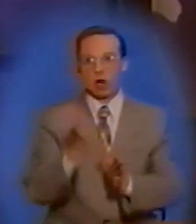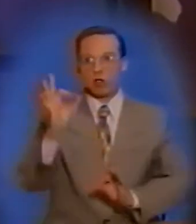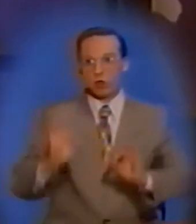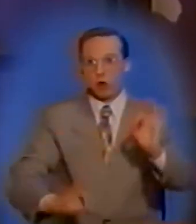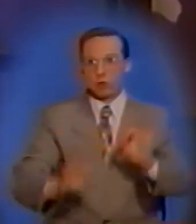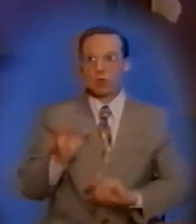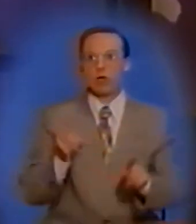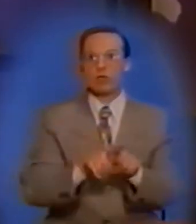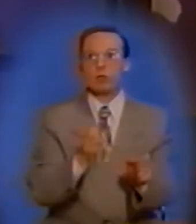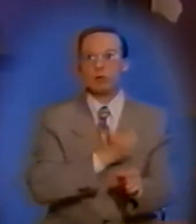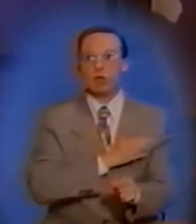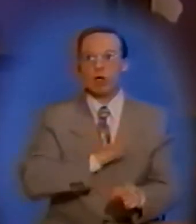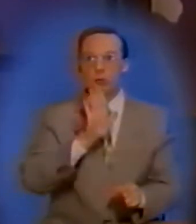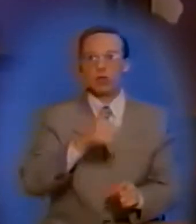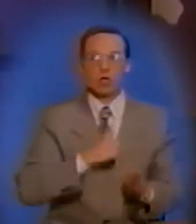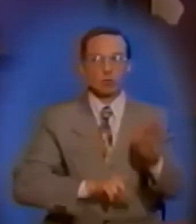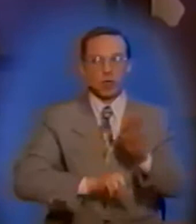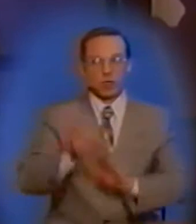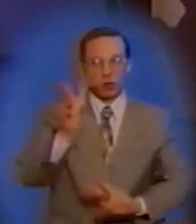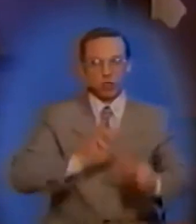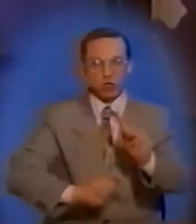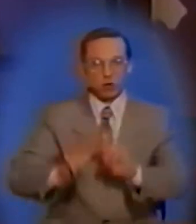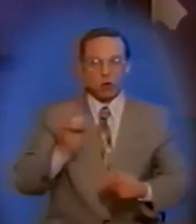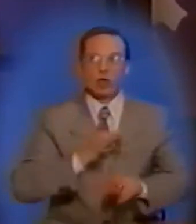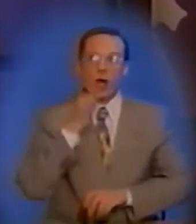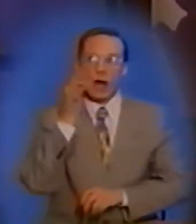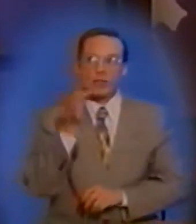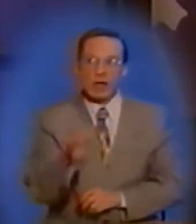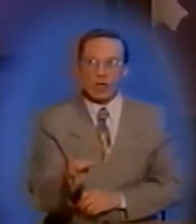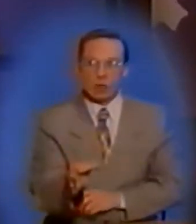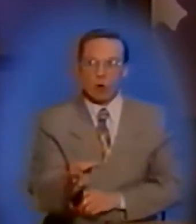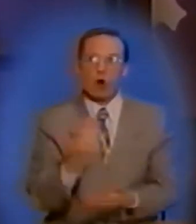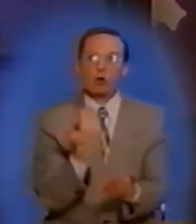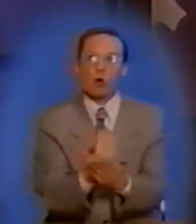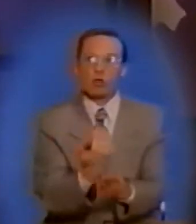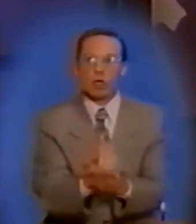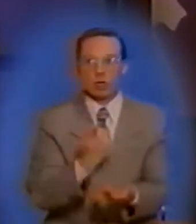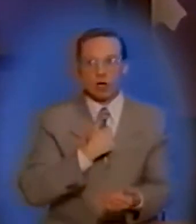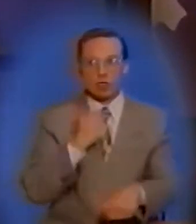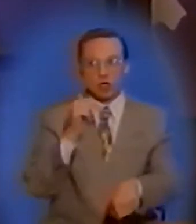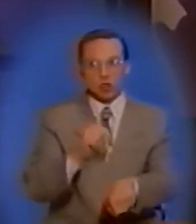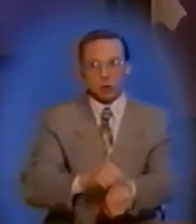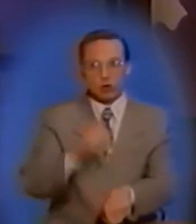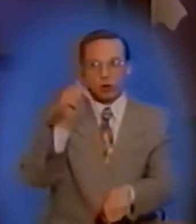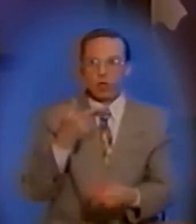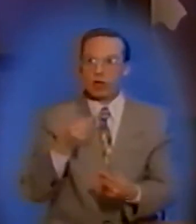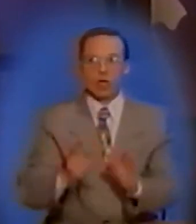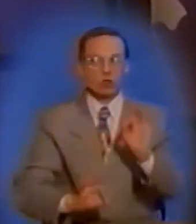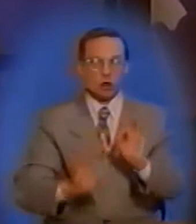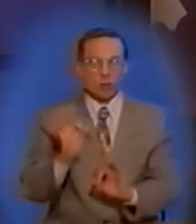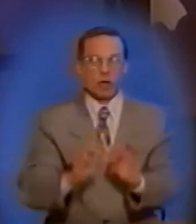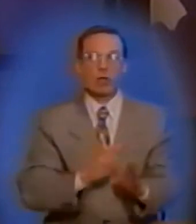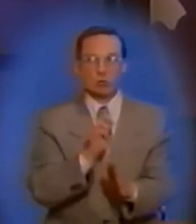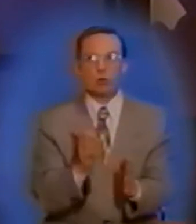kad taip turi būti. Aš pradėjau ieškoti atsakymo, kodėl aš jaučiu nenormaliai